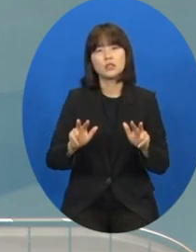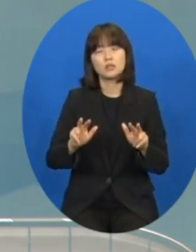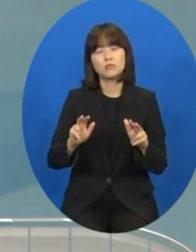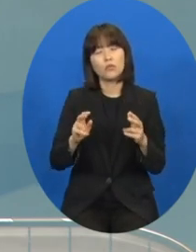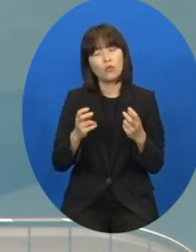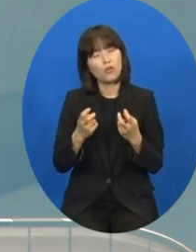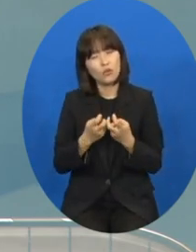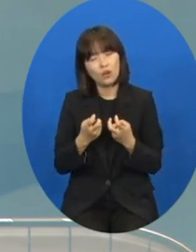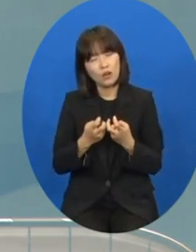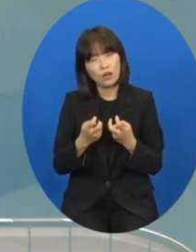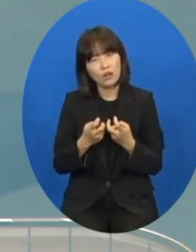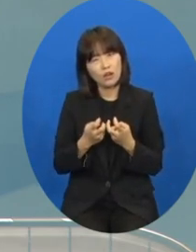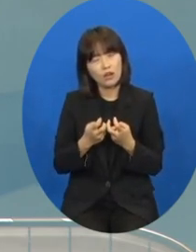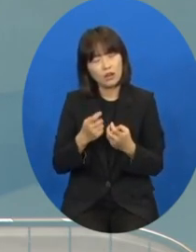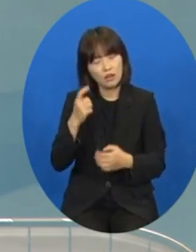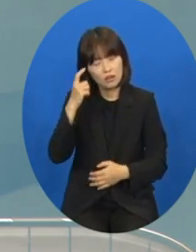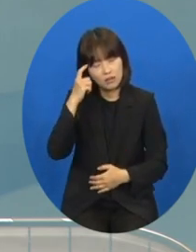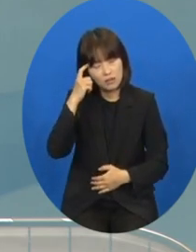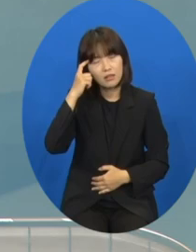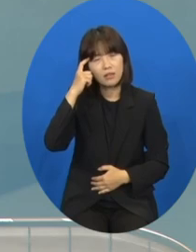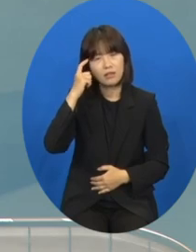되었을까 그런 생각이 듭니다.